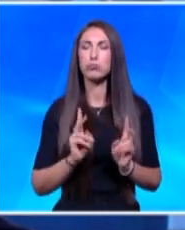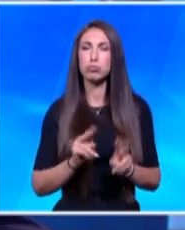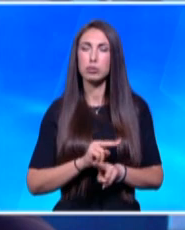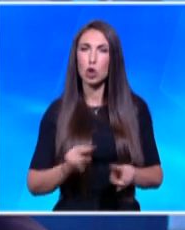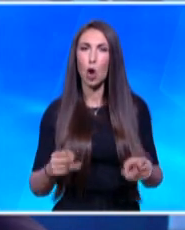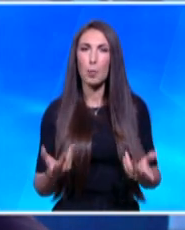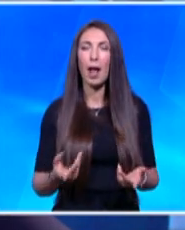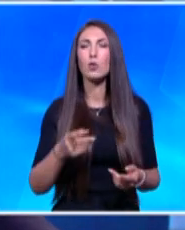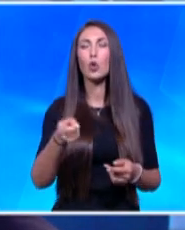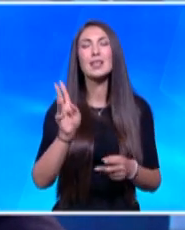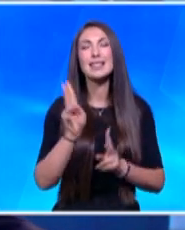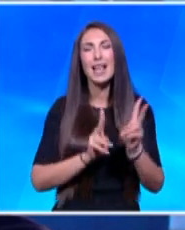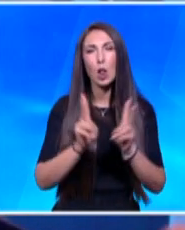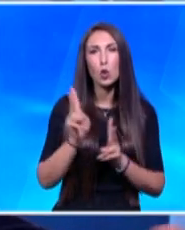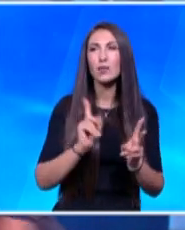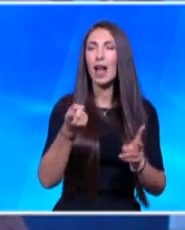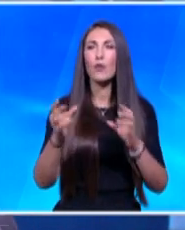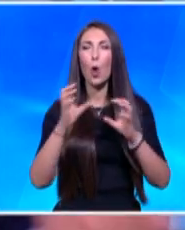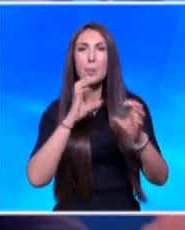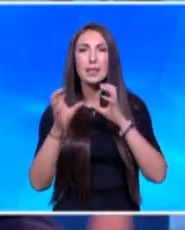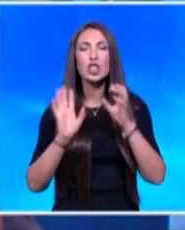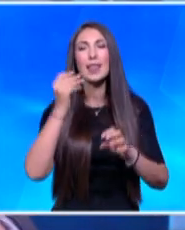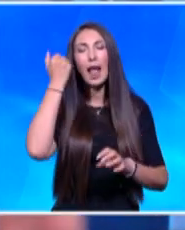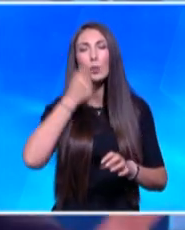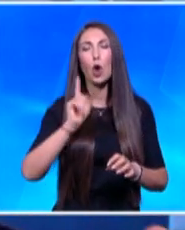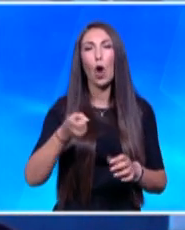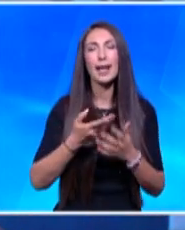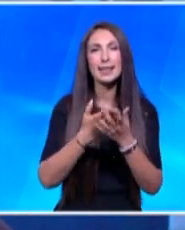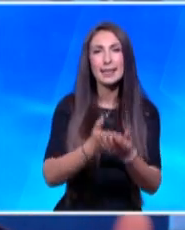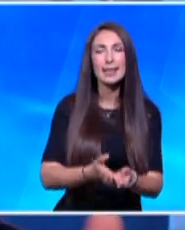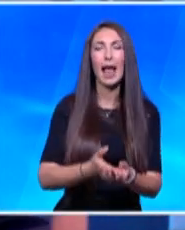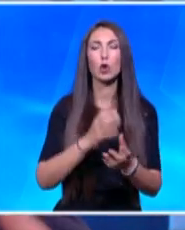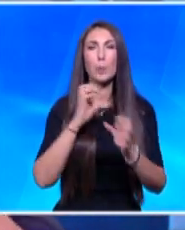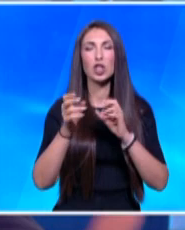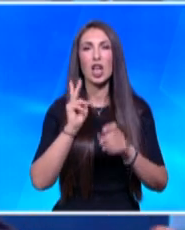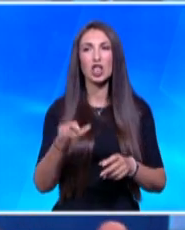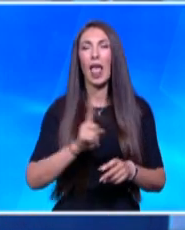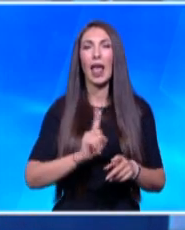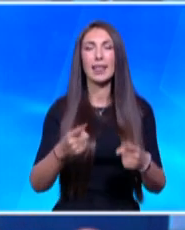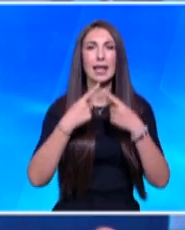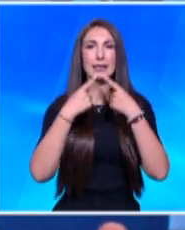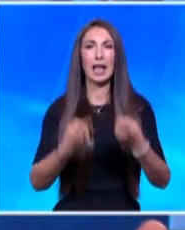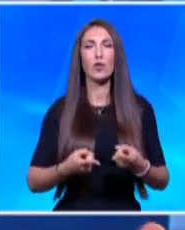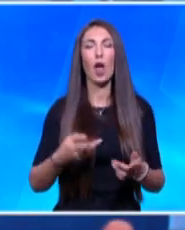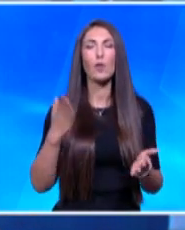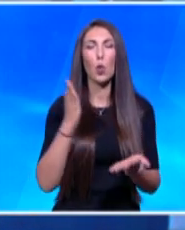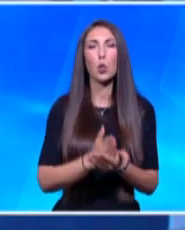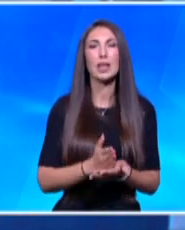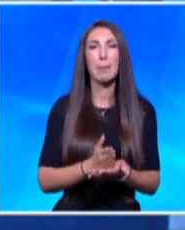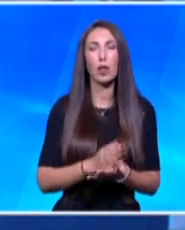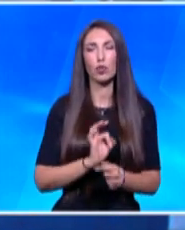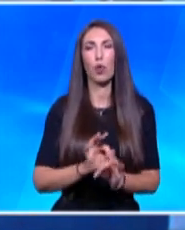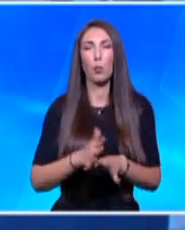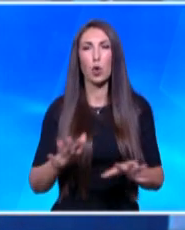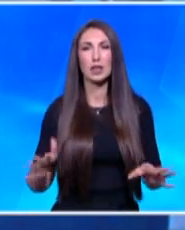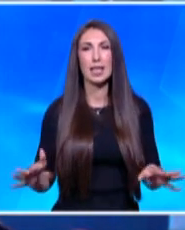е съгласователна, т.е. да се обсъдят най-добрите кандидатури, да се обсъдят решения, а не да заявява ултимативни позиции,